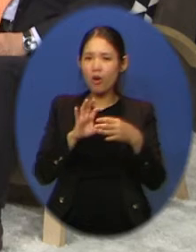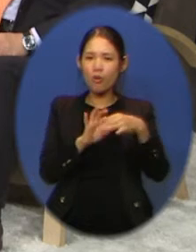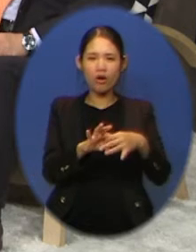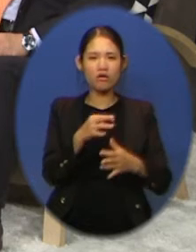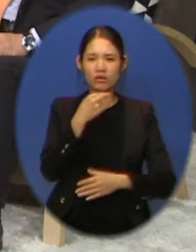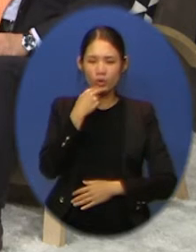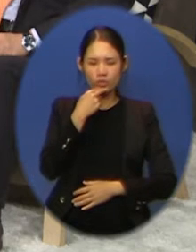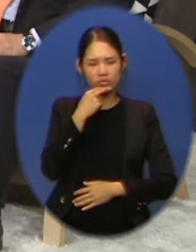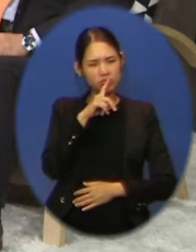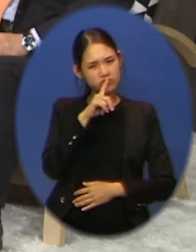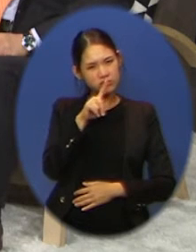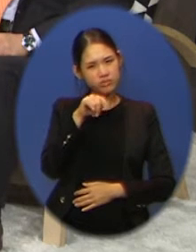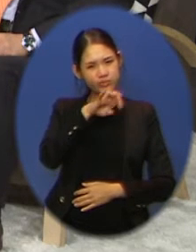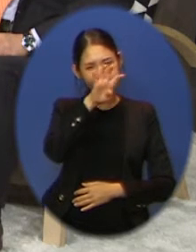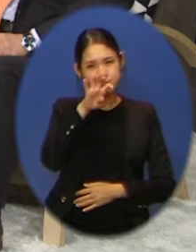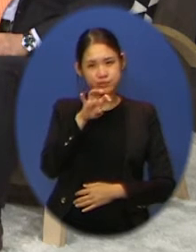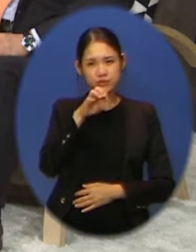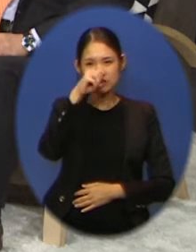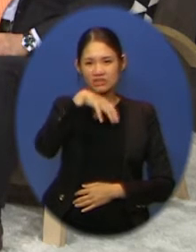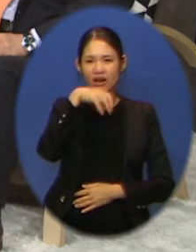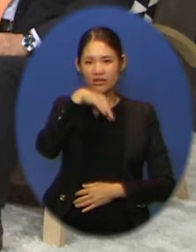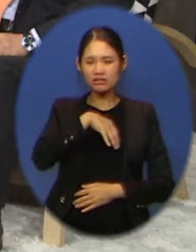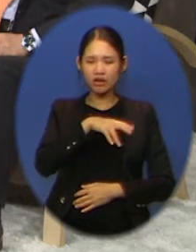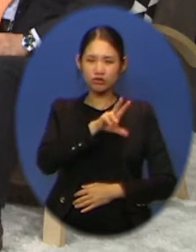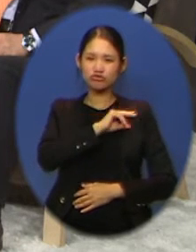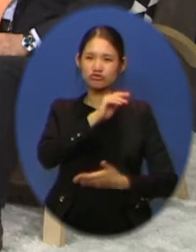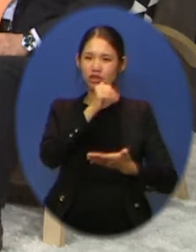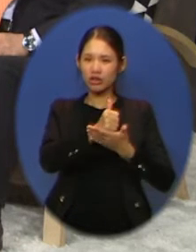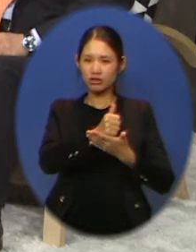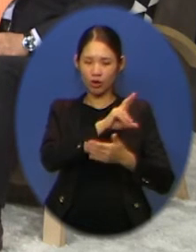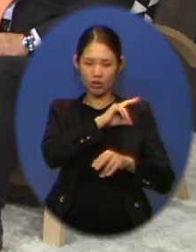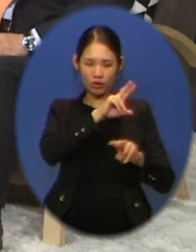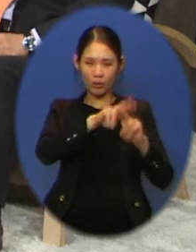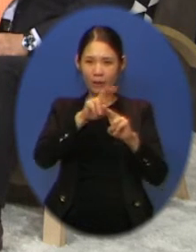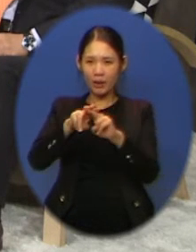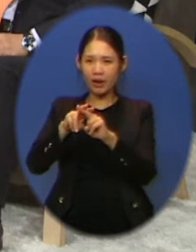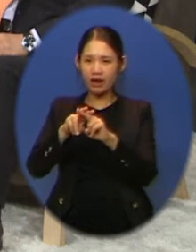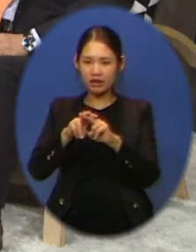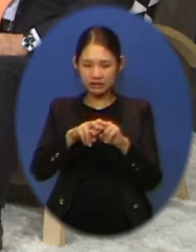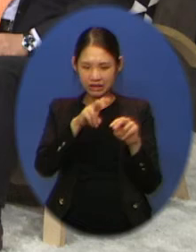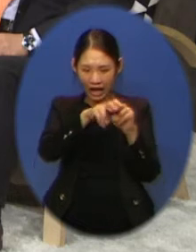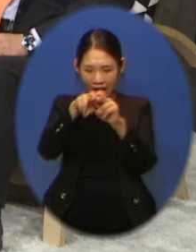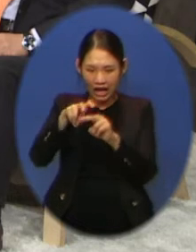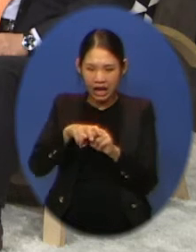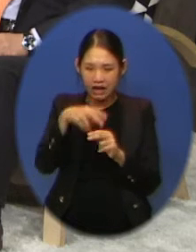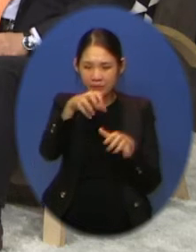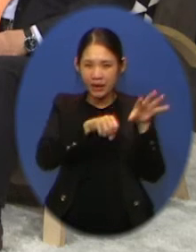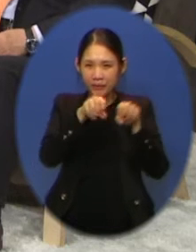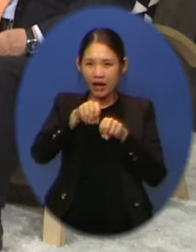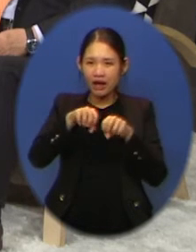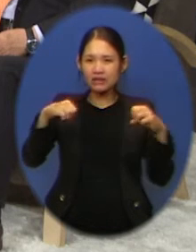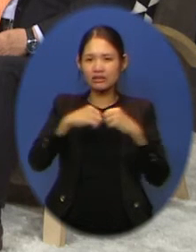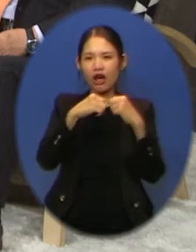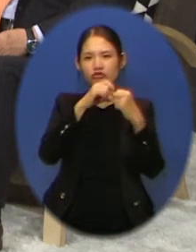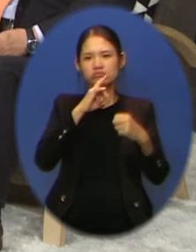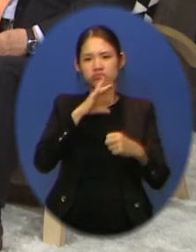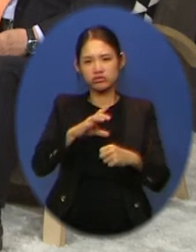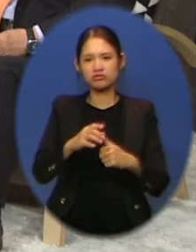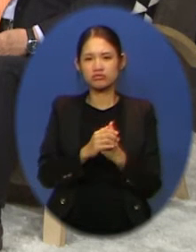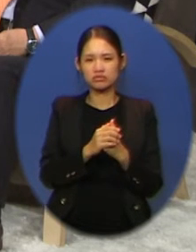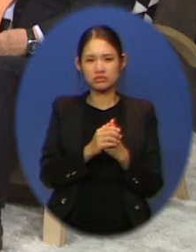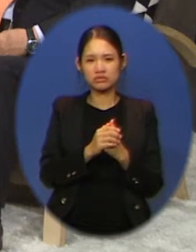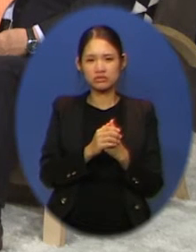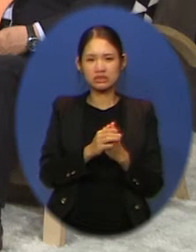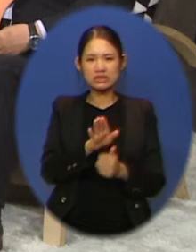틀면 맨날 뭐 자리 싸우는 거 하고 누가 어떻게 돌아 싸움하는 모습 그렇죠. 무슨 예. 미국에는 친오바마 반오바마 들은